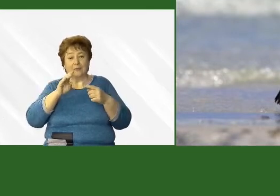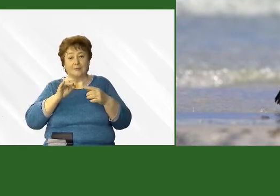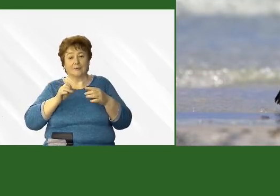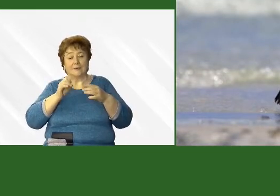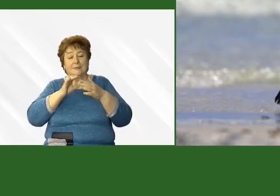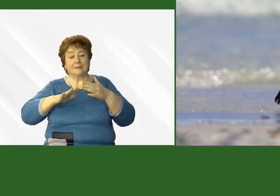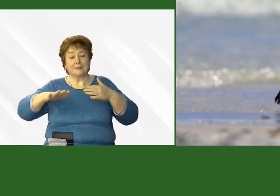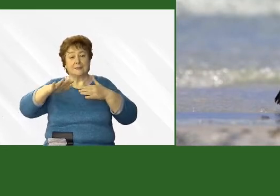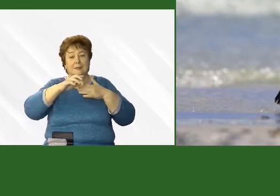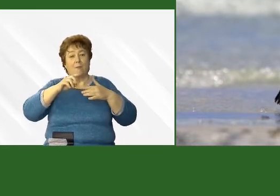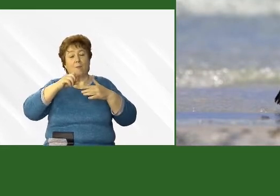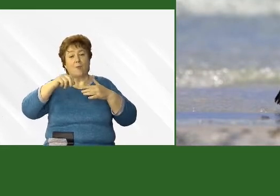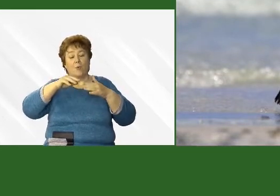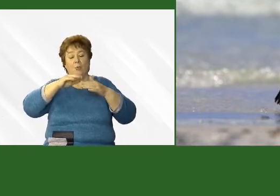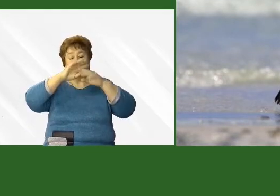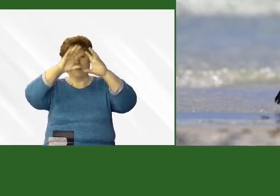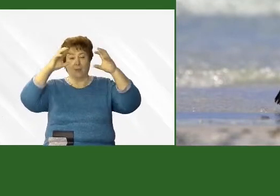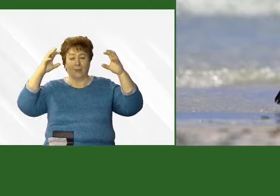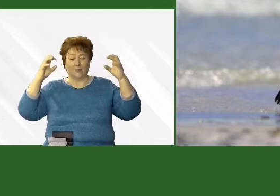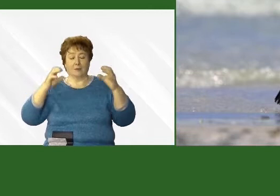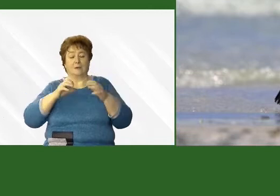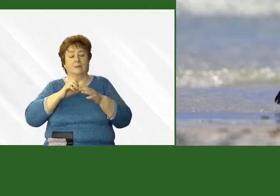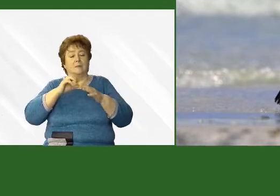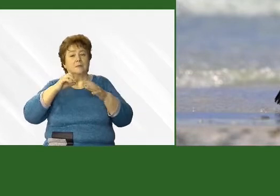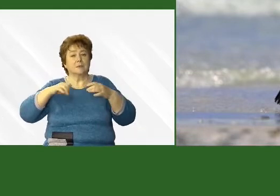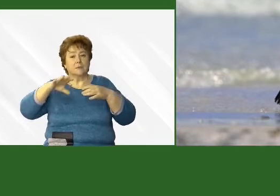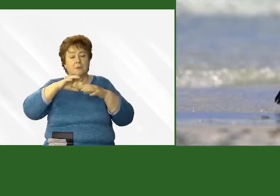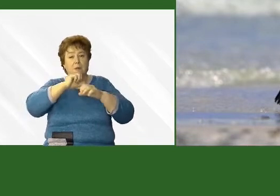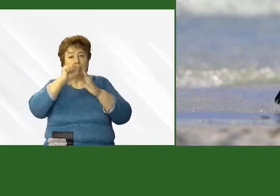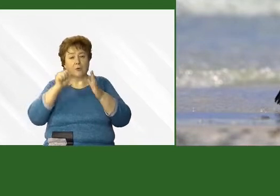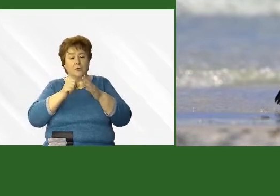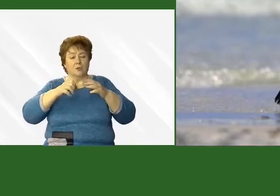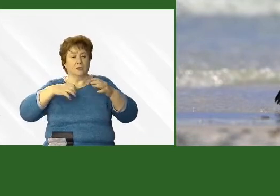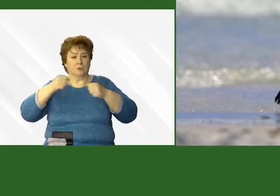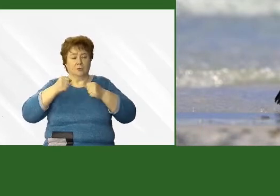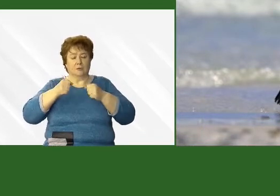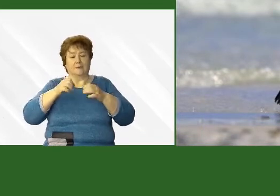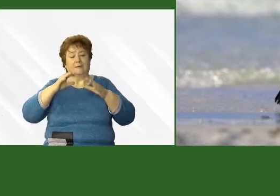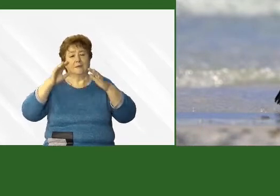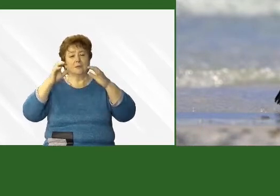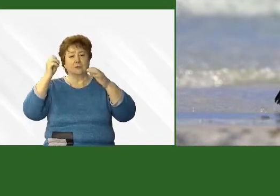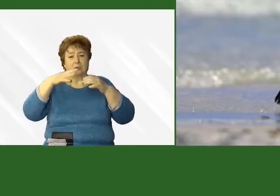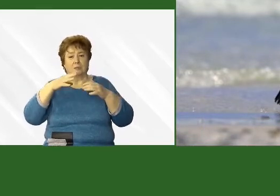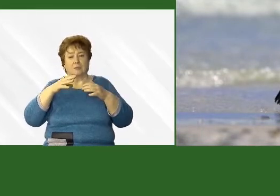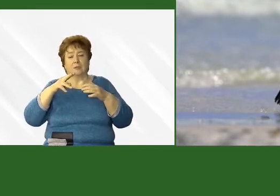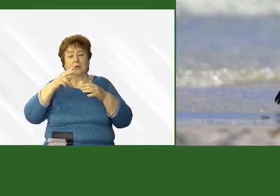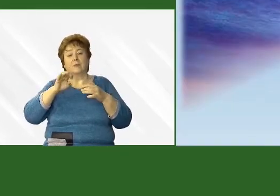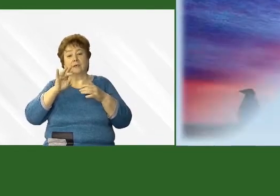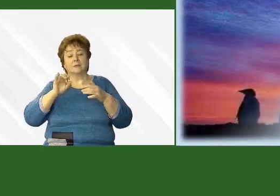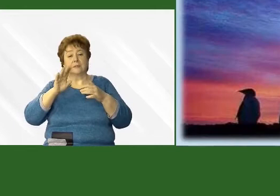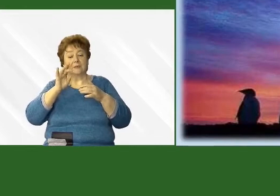под облаками, страна морозов и жесткого солнца, страна пурги, ледяной